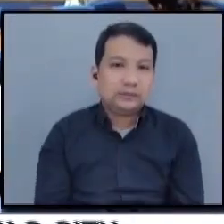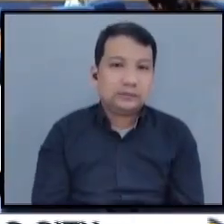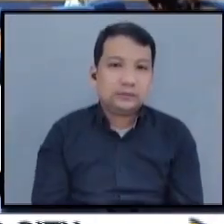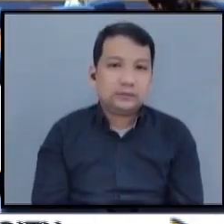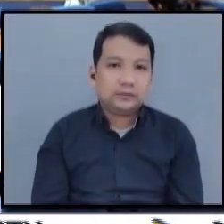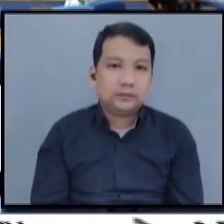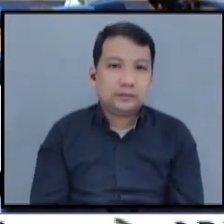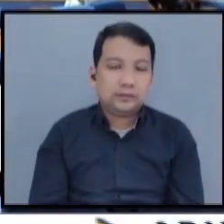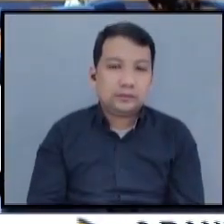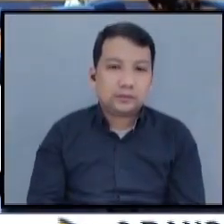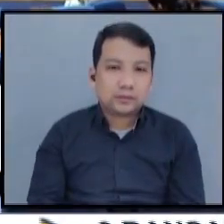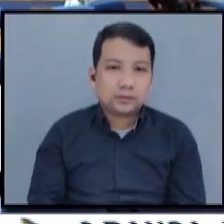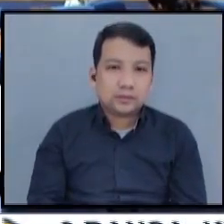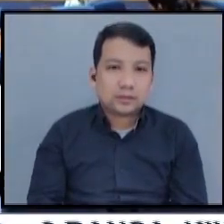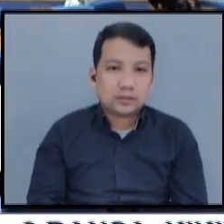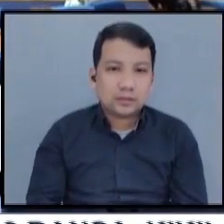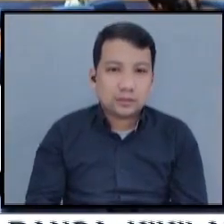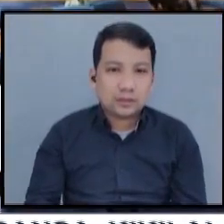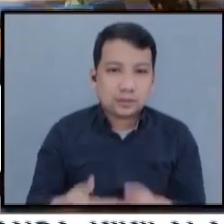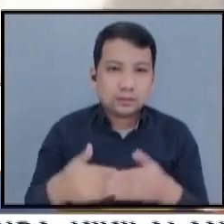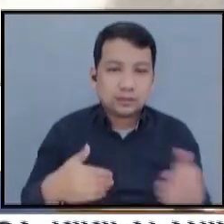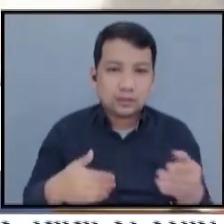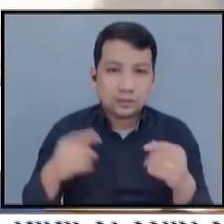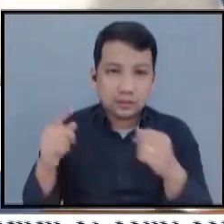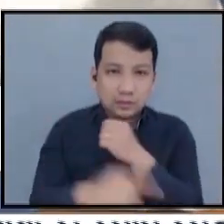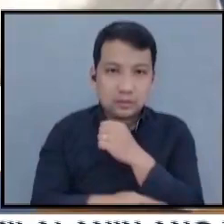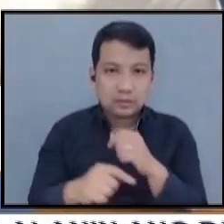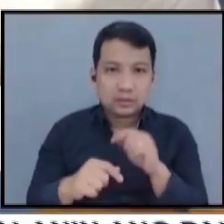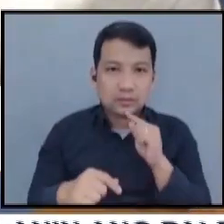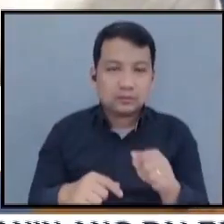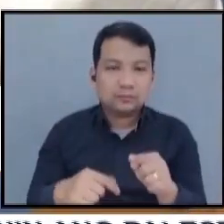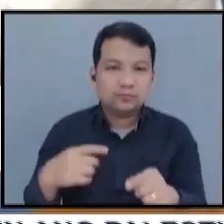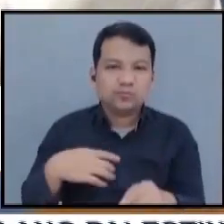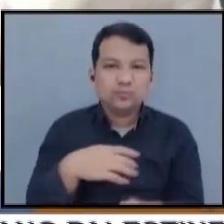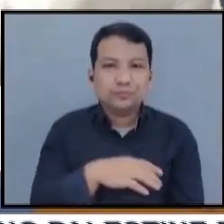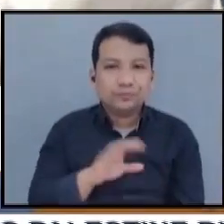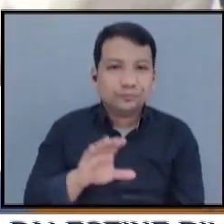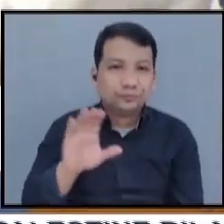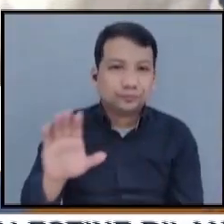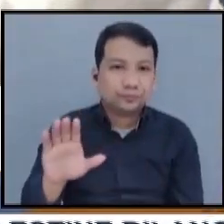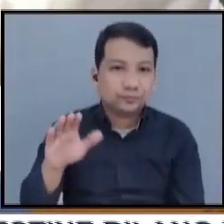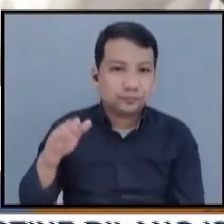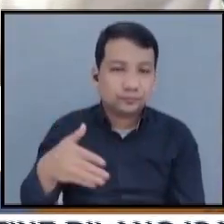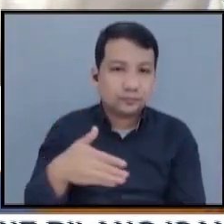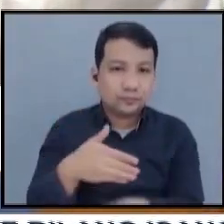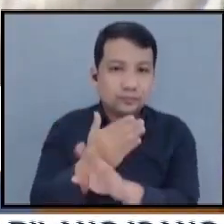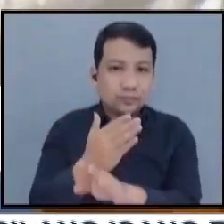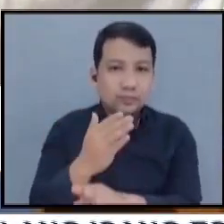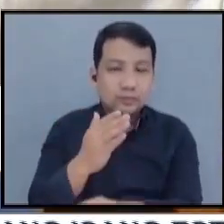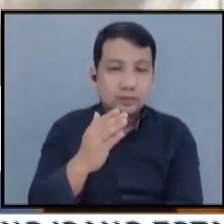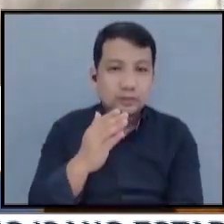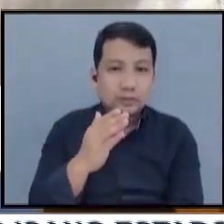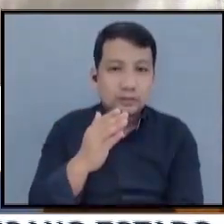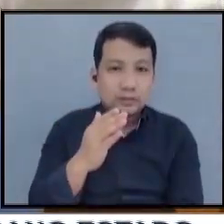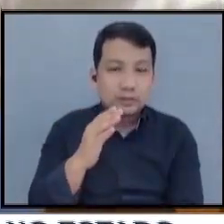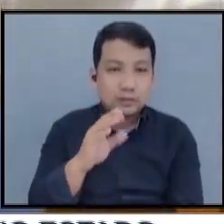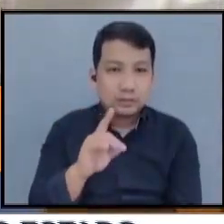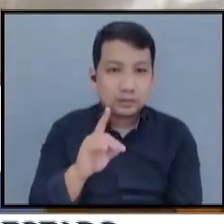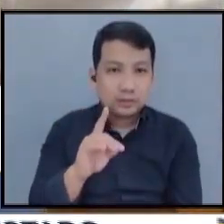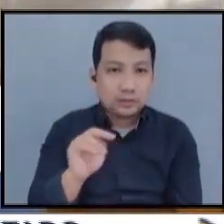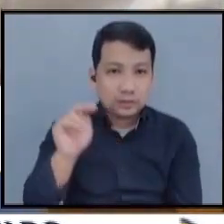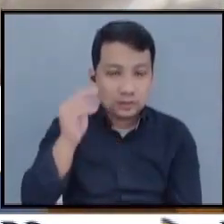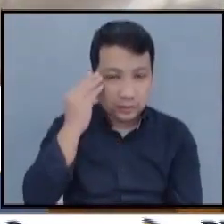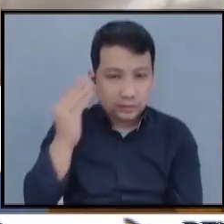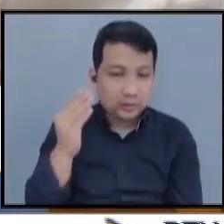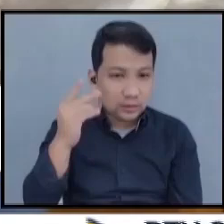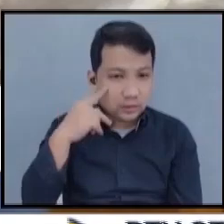ang sesyon, pinatawa na rin ang parusa ng kamaras si Davao del Norte 1st District Representative Pantaleon Alvarez dahil sa